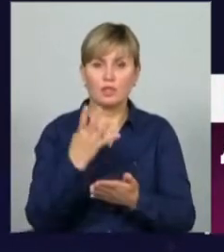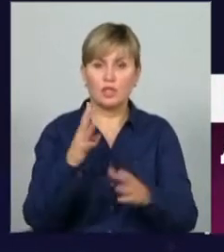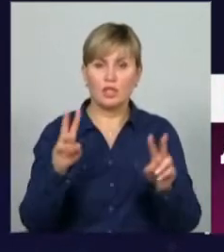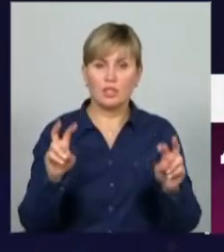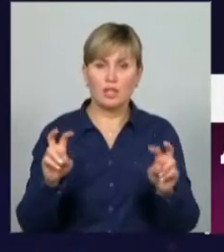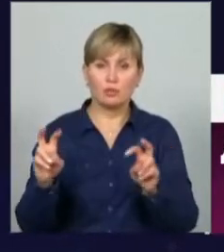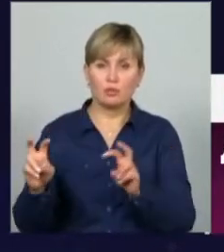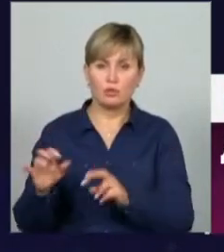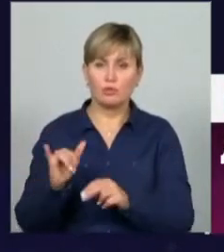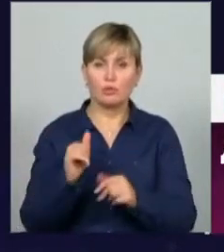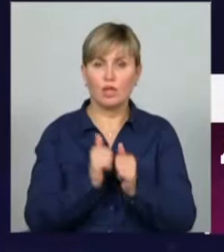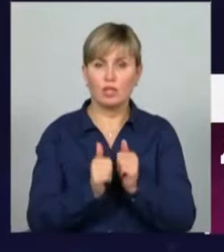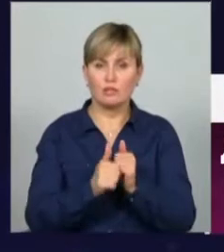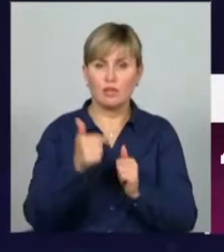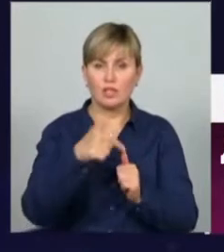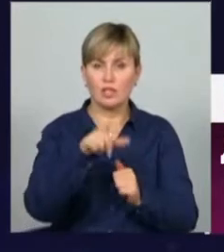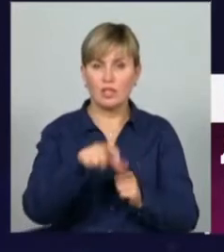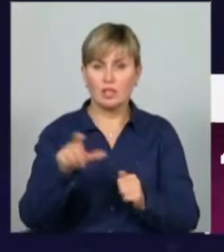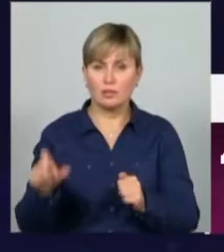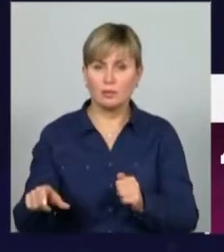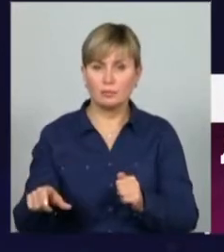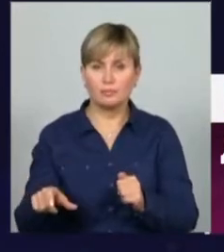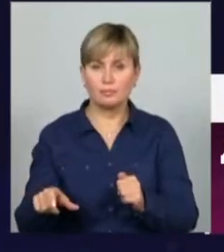статуса у каждого гражданина.